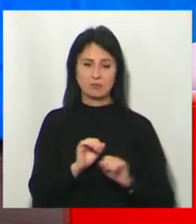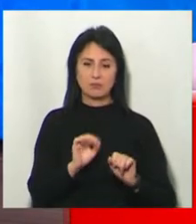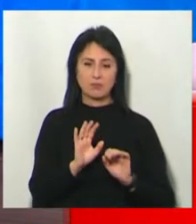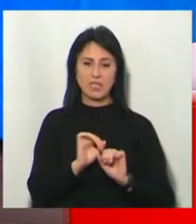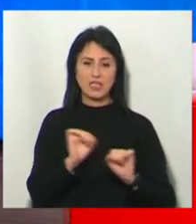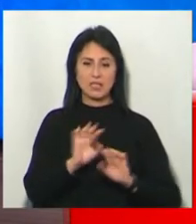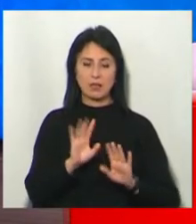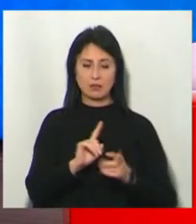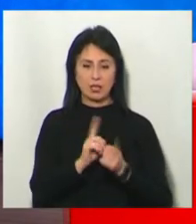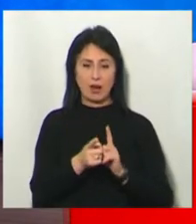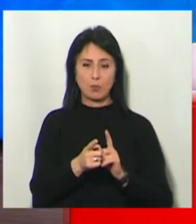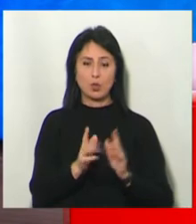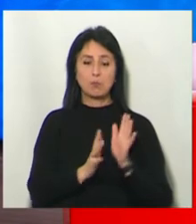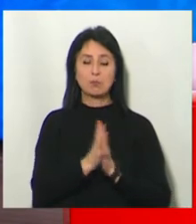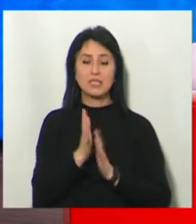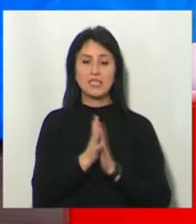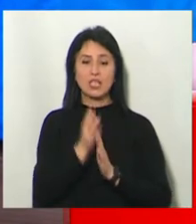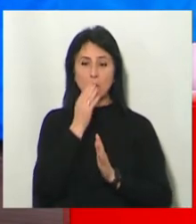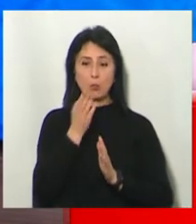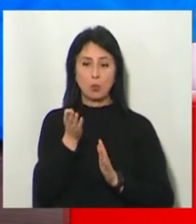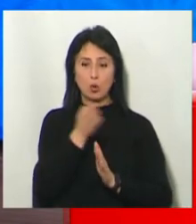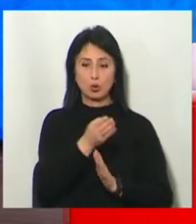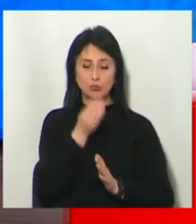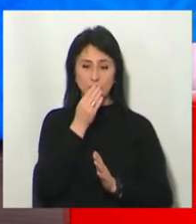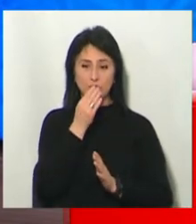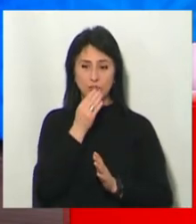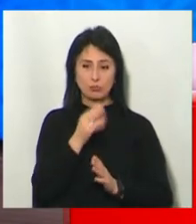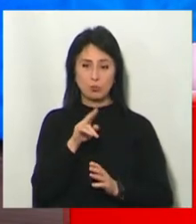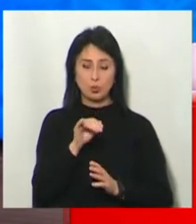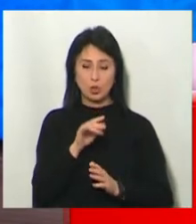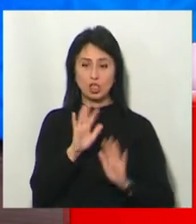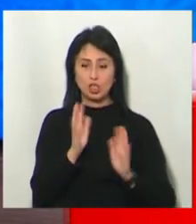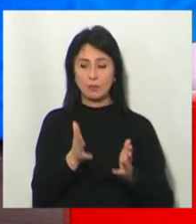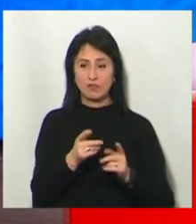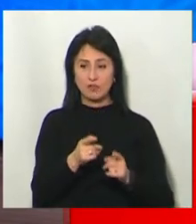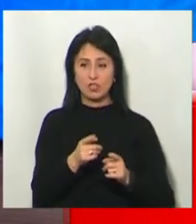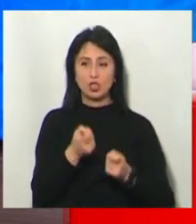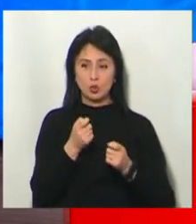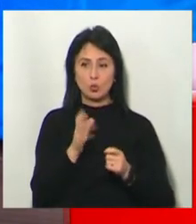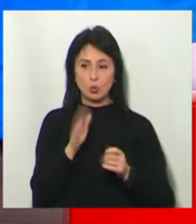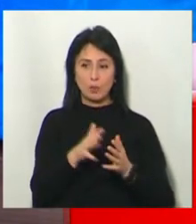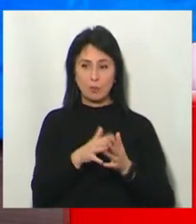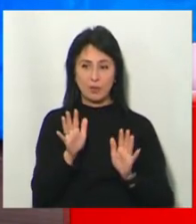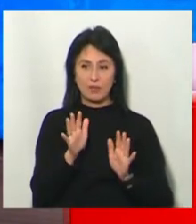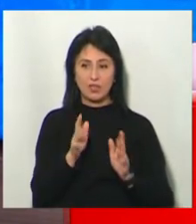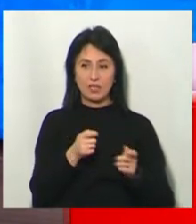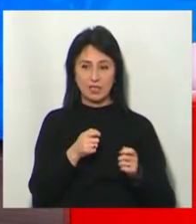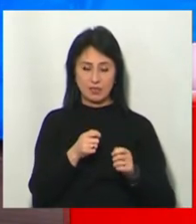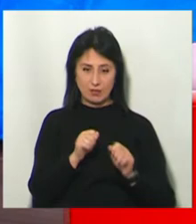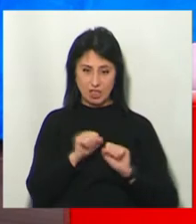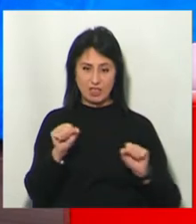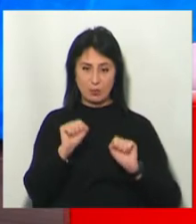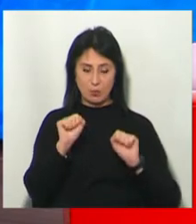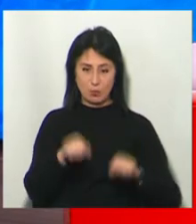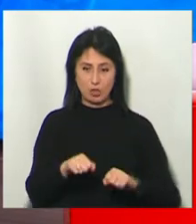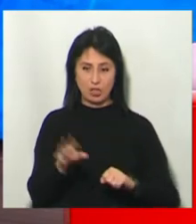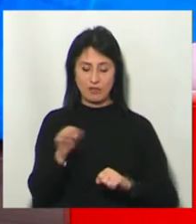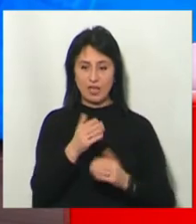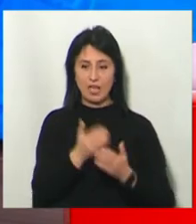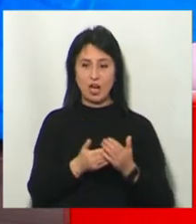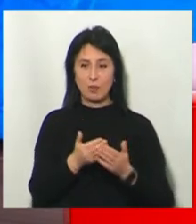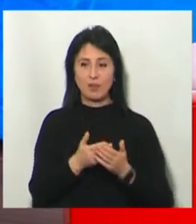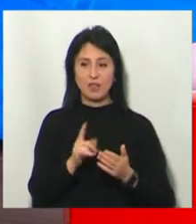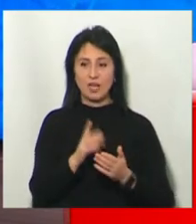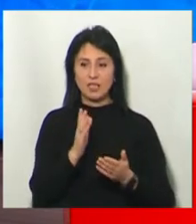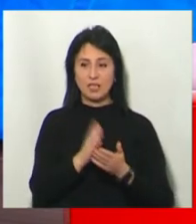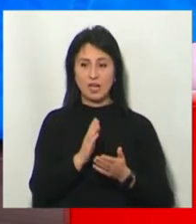აღარ არის და მცენარეული პროდუქტებით მიღებული პურინების შემთხვევაში ცოტა უფრო მეტ სითამამეს იჩენს ყველა ის